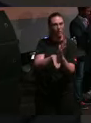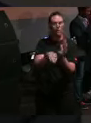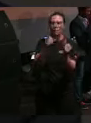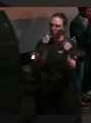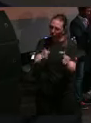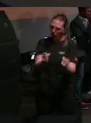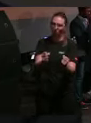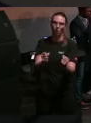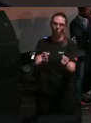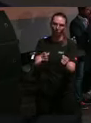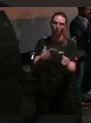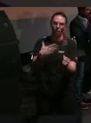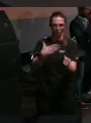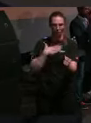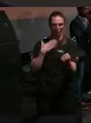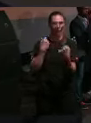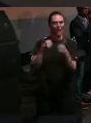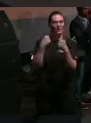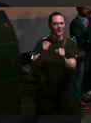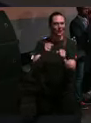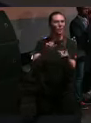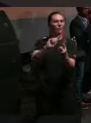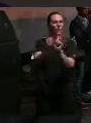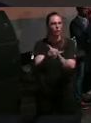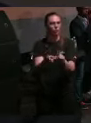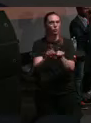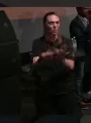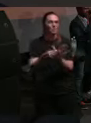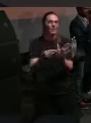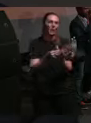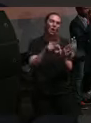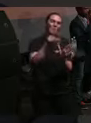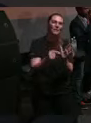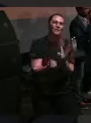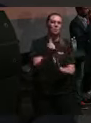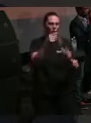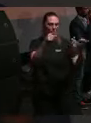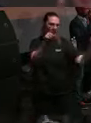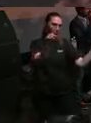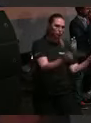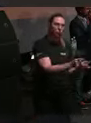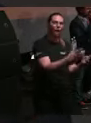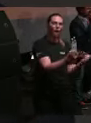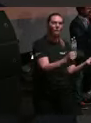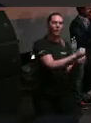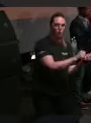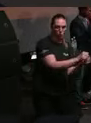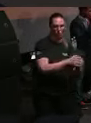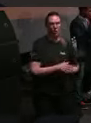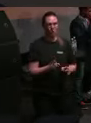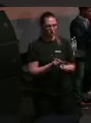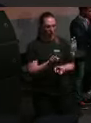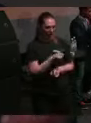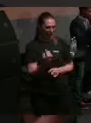bør ha en energikonfigurasjon som bidrar til minst mulig nedbygging av natur, som vi her har